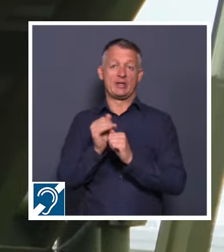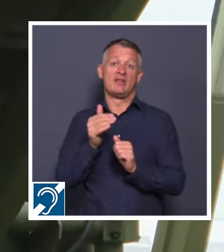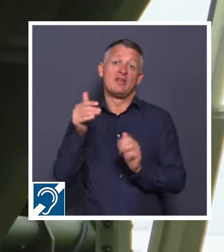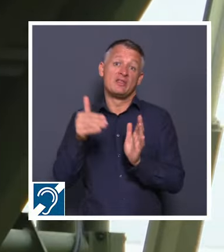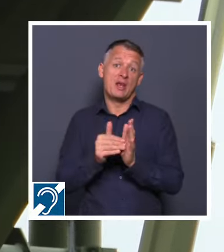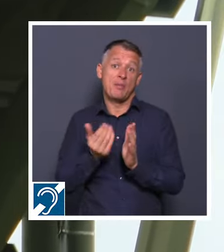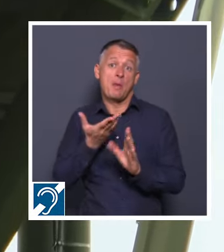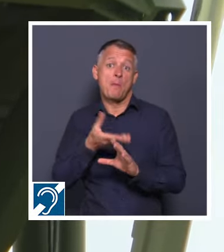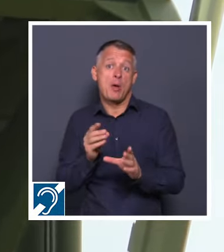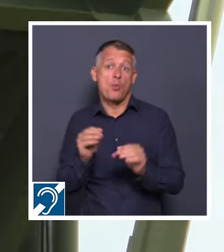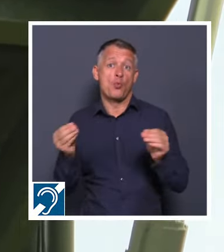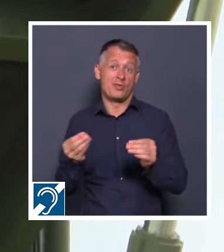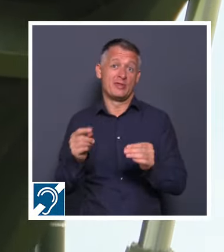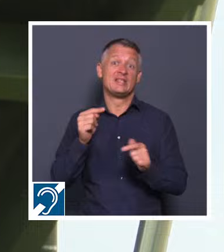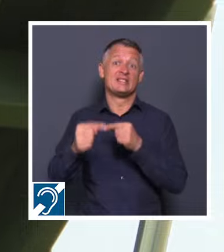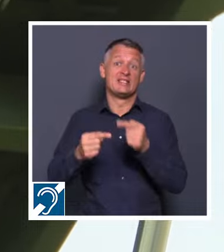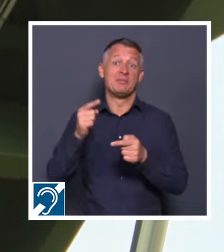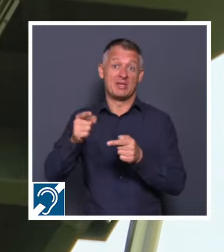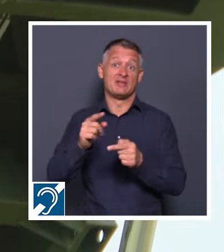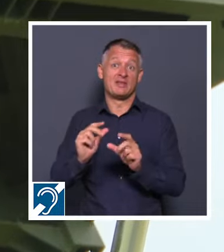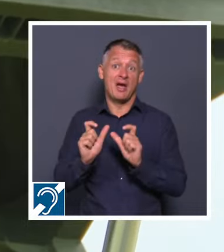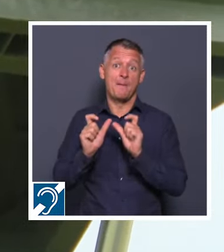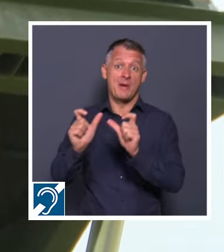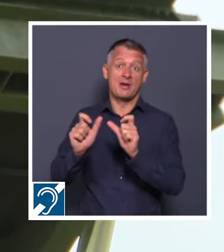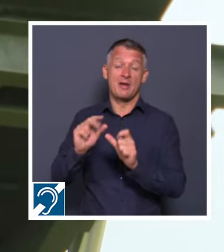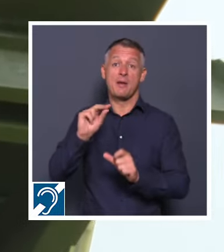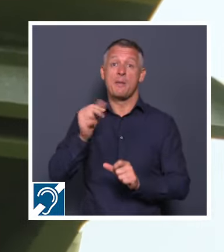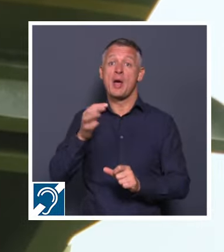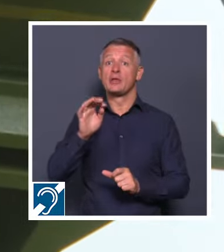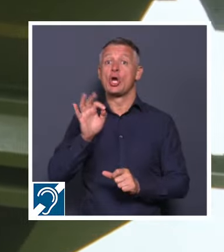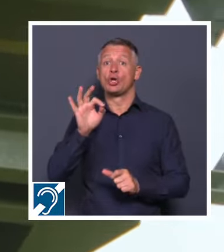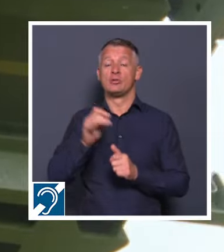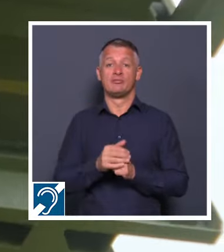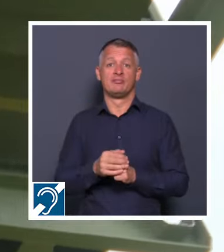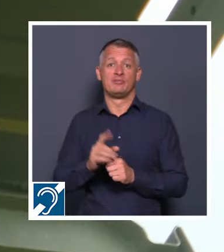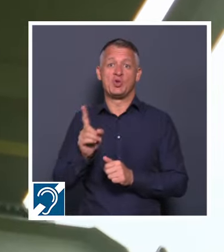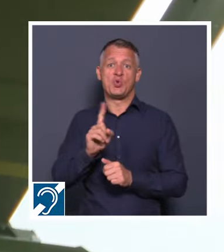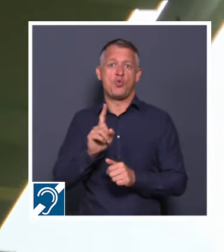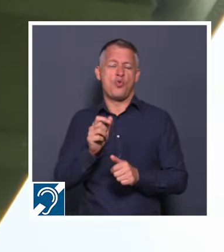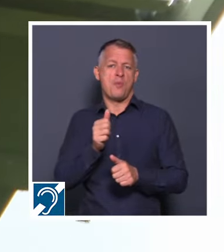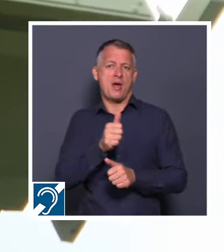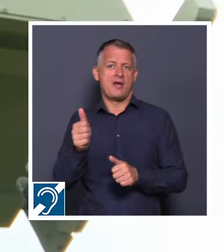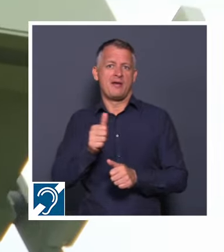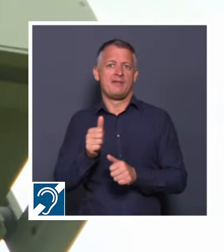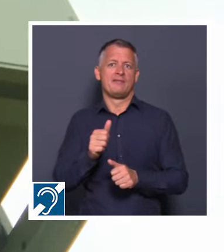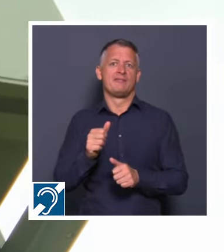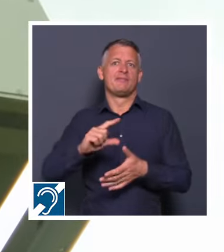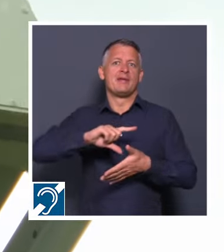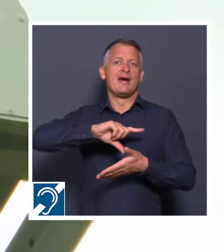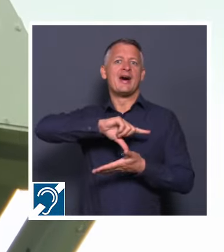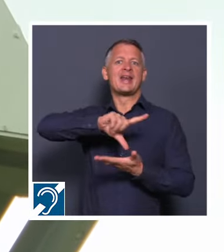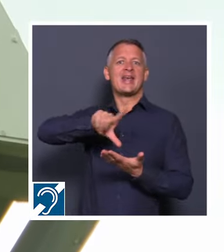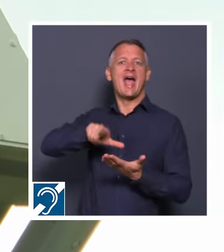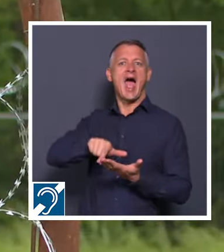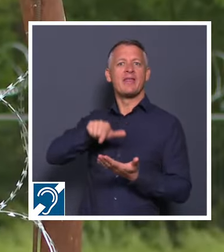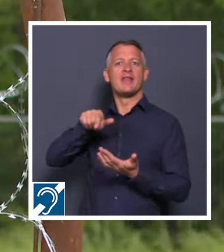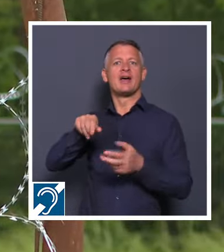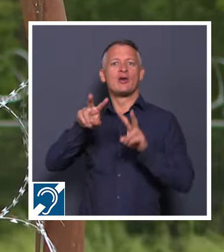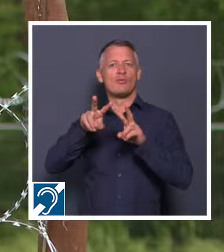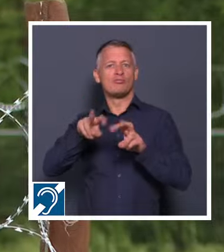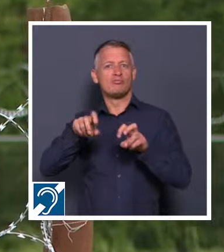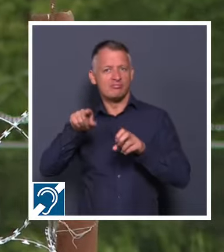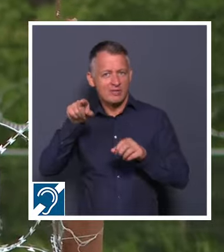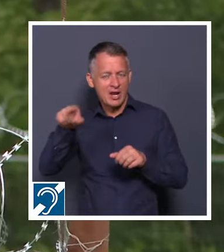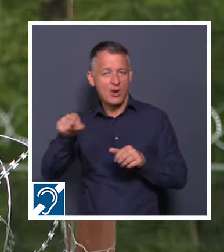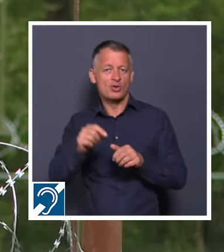și informațiile trebuie primite nu numai de la radarele proprii, dar trebuie primite și de la